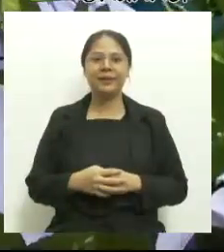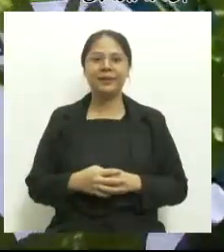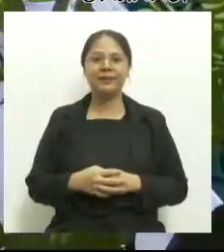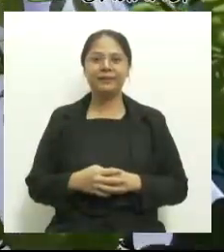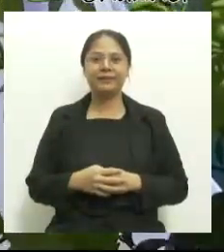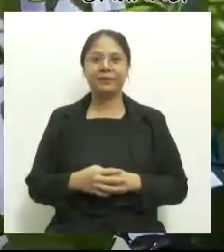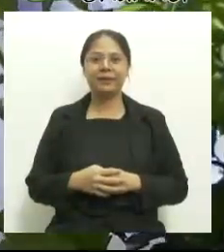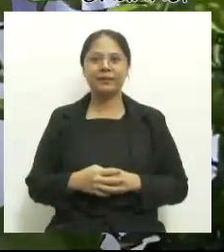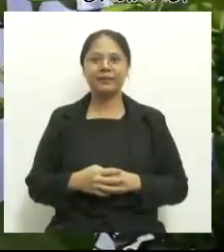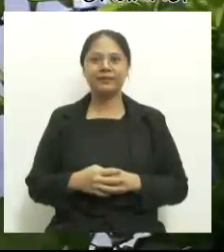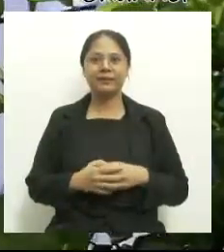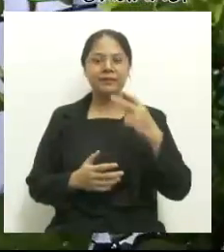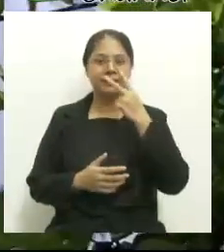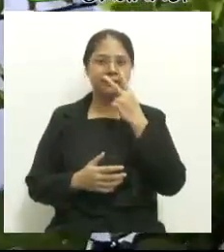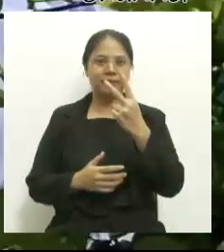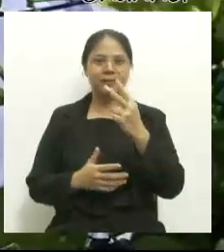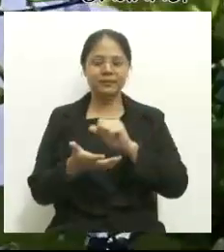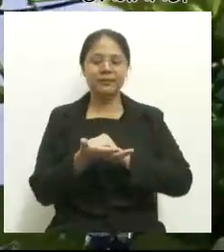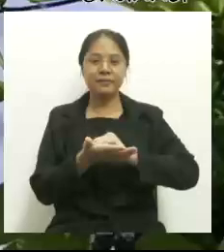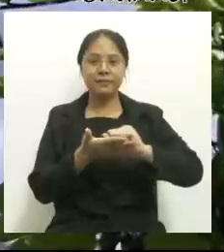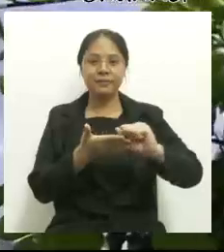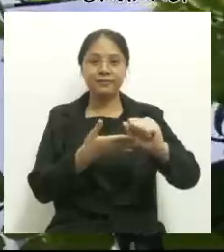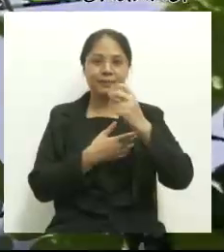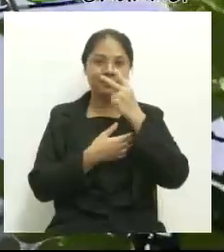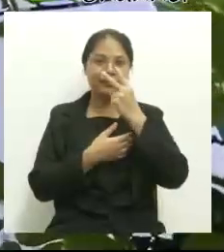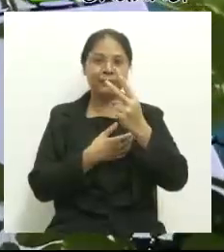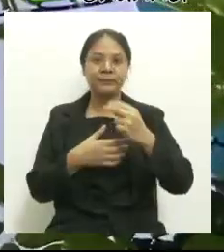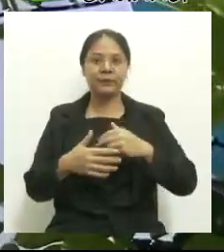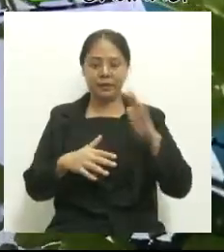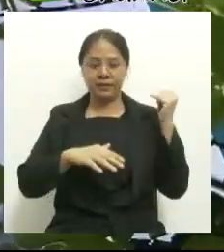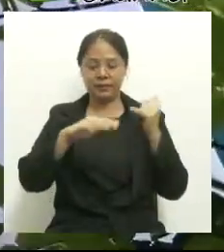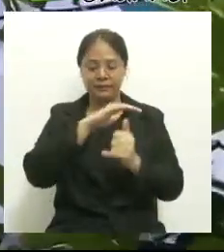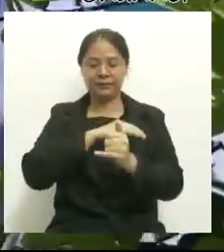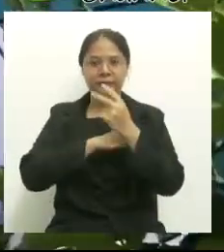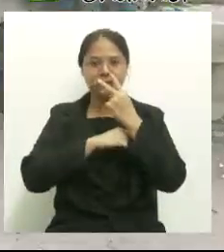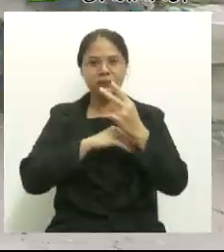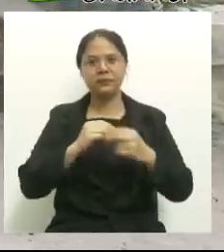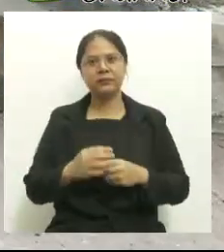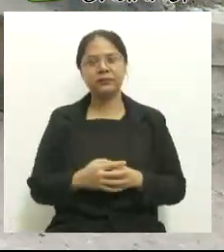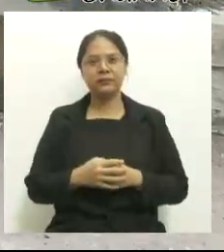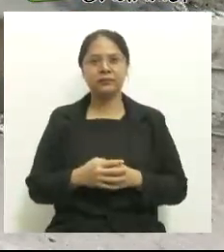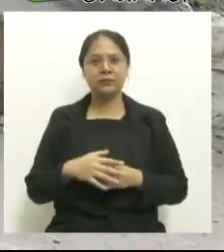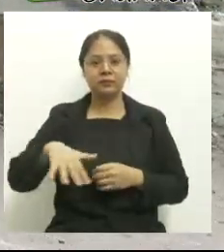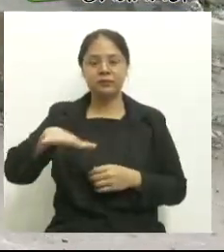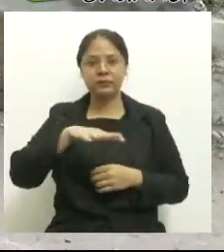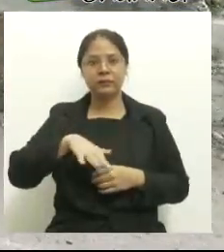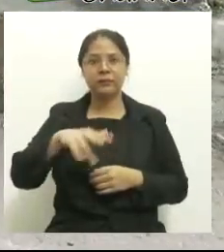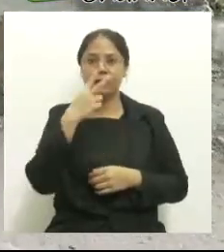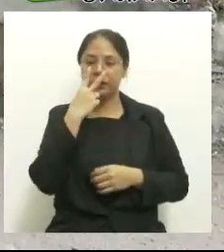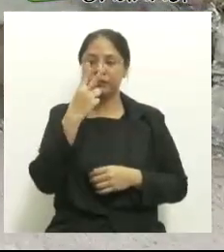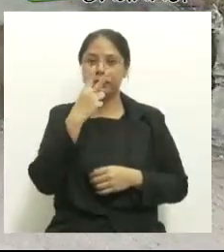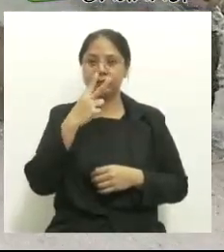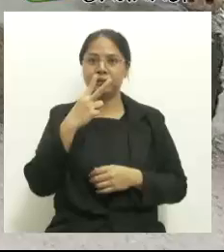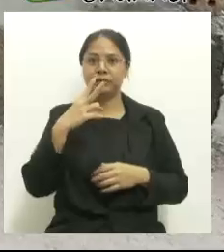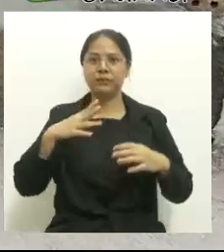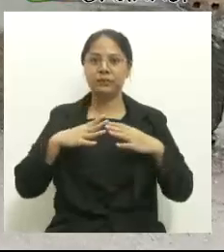สะอาดมากและอาบดูทำไมเข้าไปเถอะเข้าไปเถอะไปไปคุณผู้ชมคะพักสักครู่นึงนะคะ